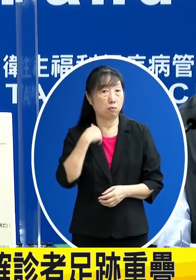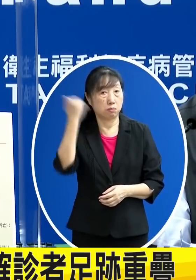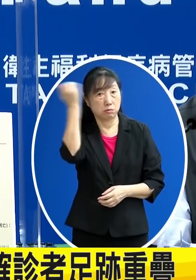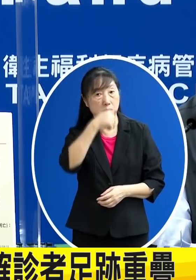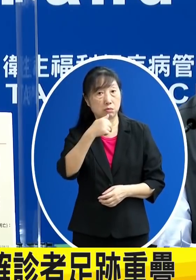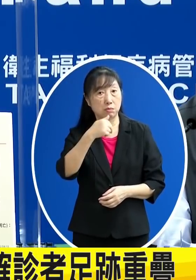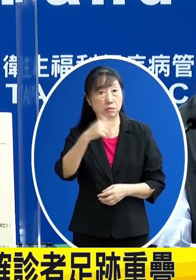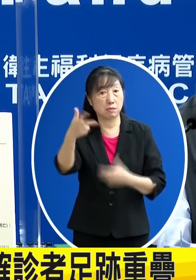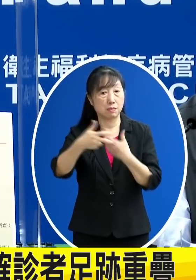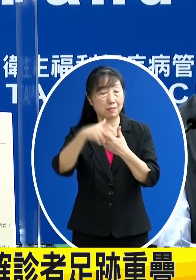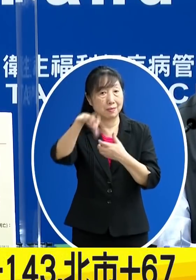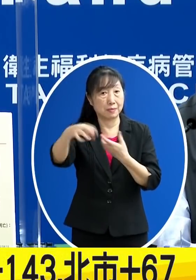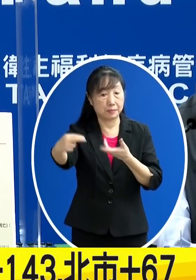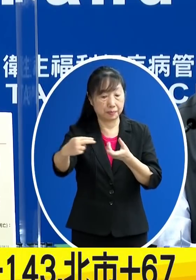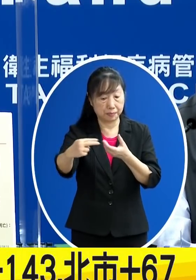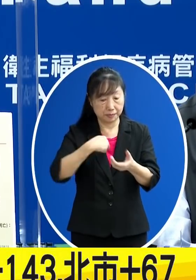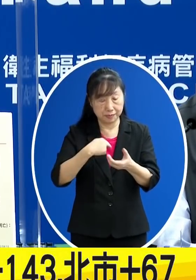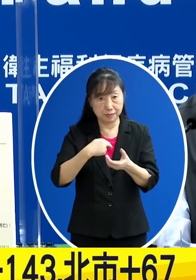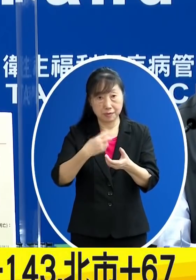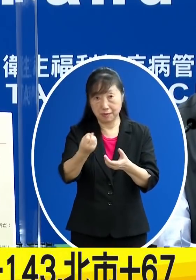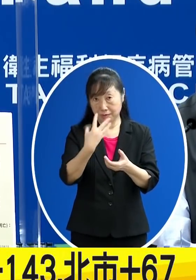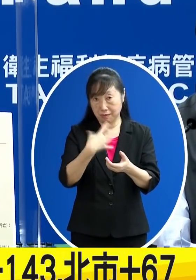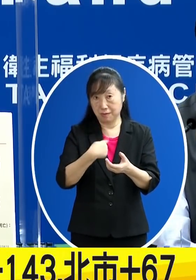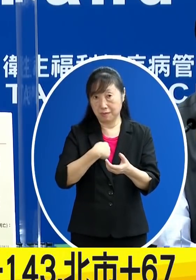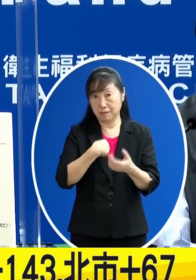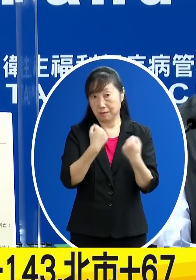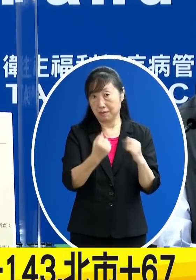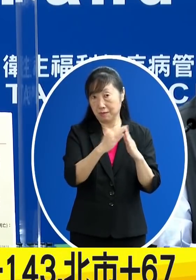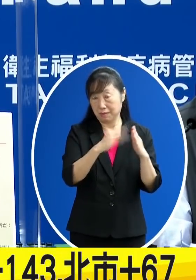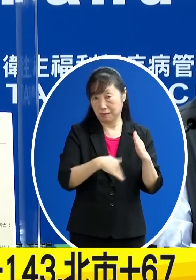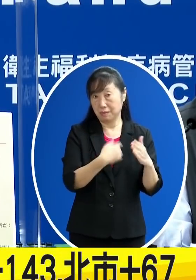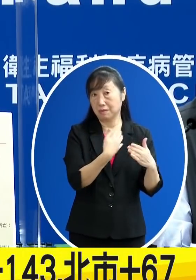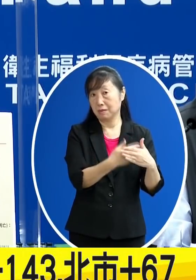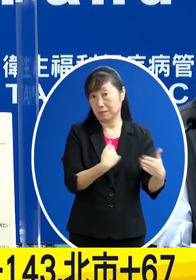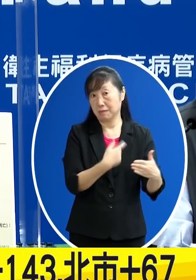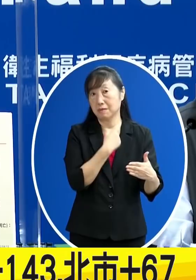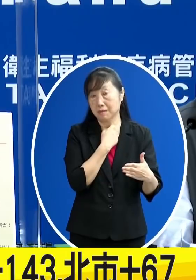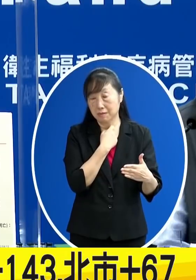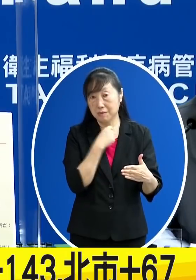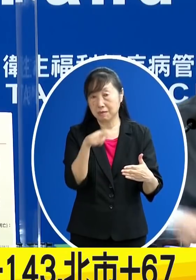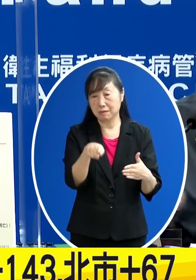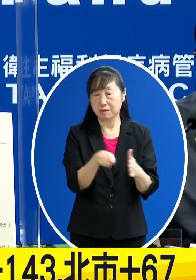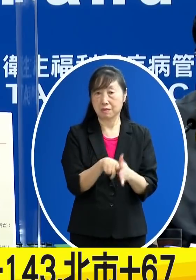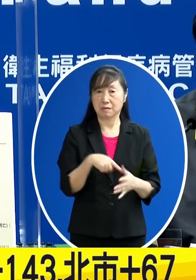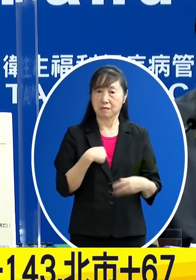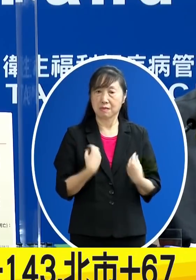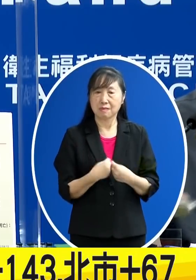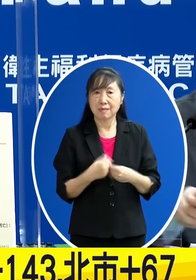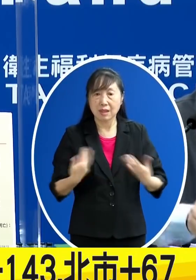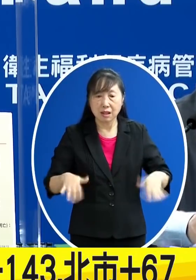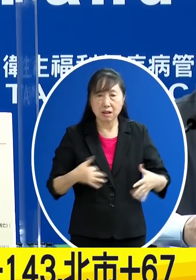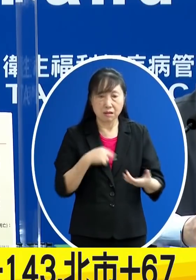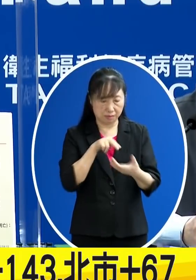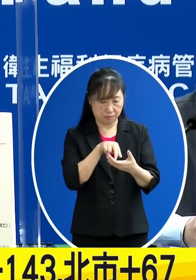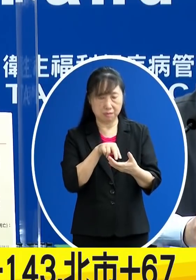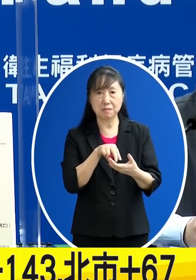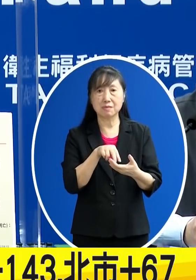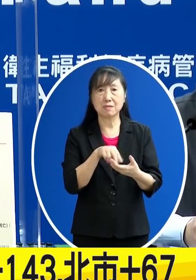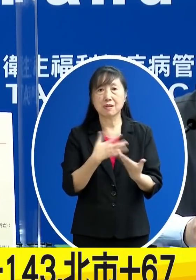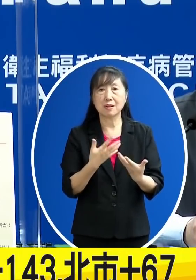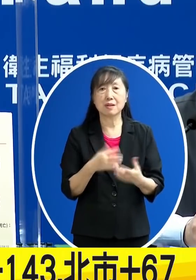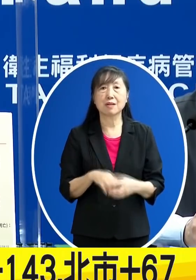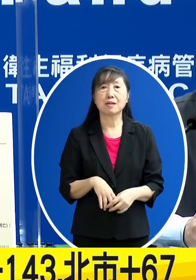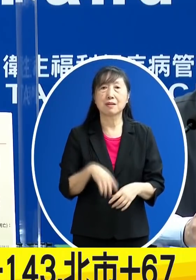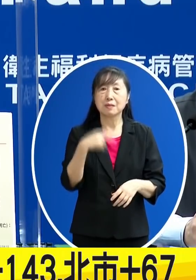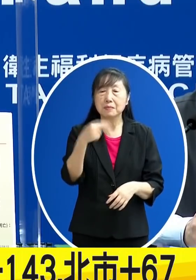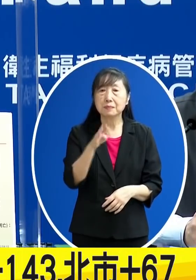的通知为框列为居家隔离的对象。那这时候该怎么办哈？那第一个就是我们说那个效